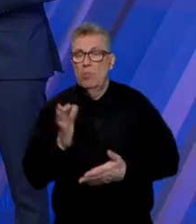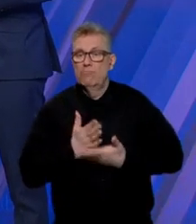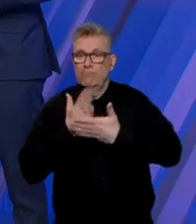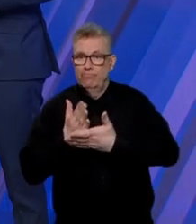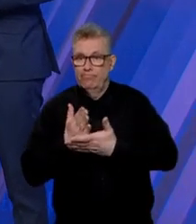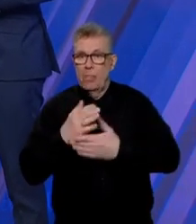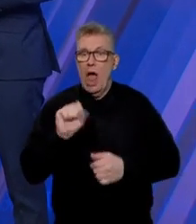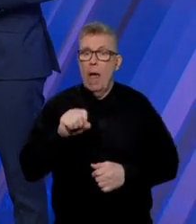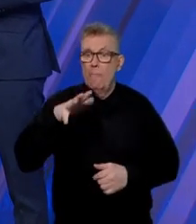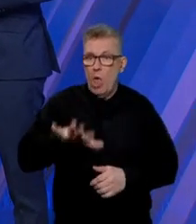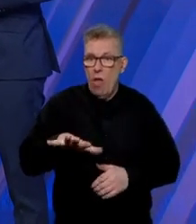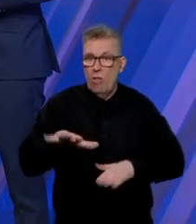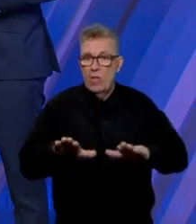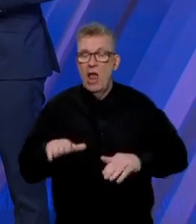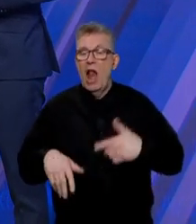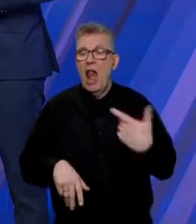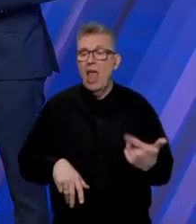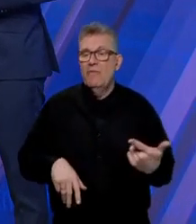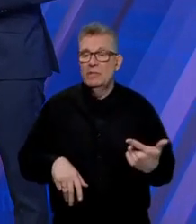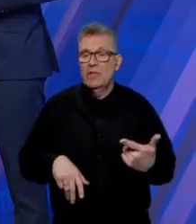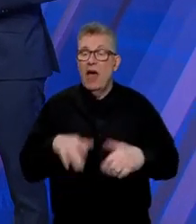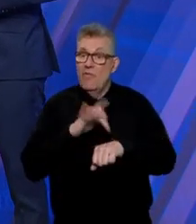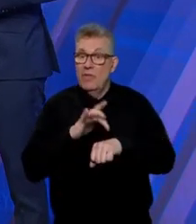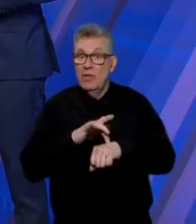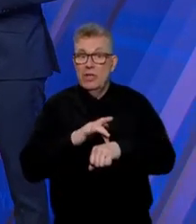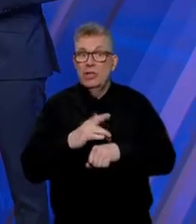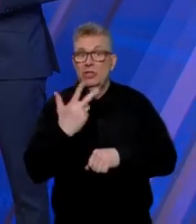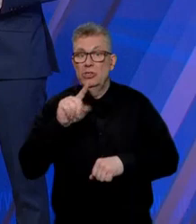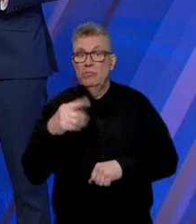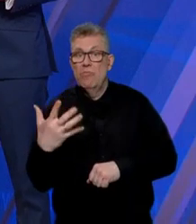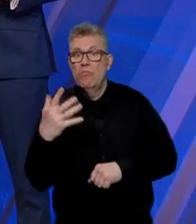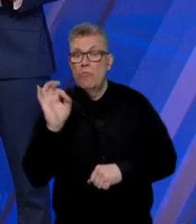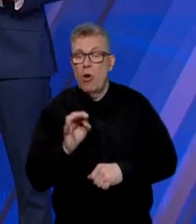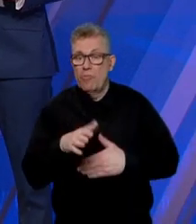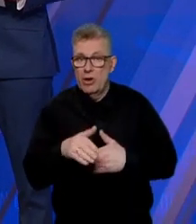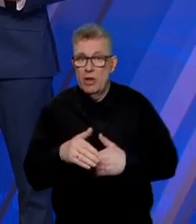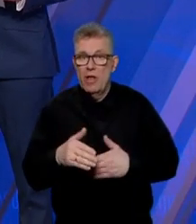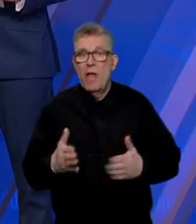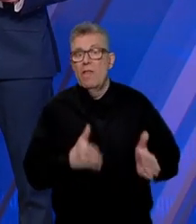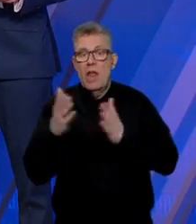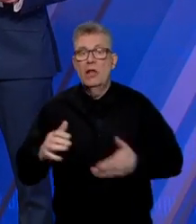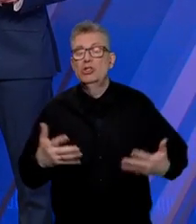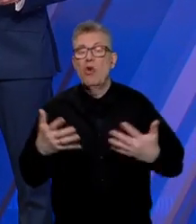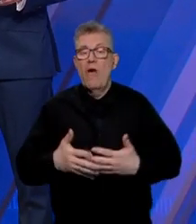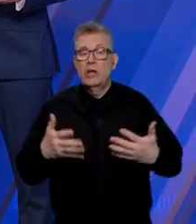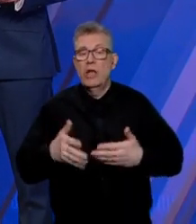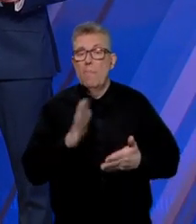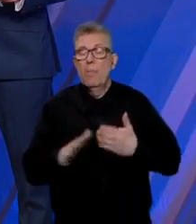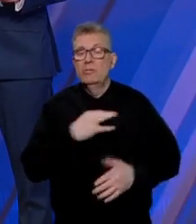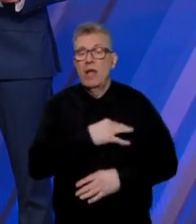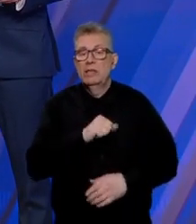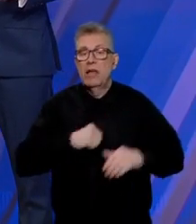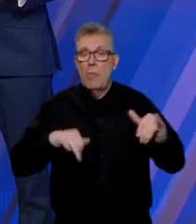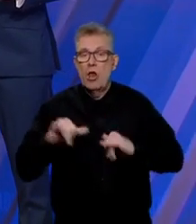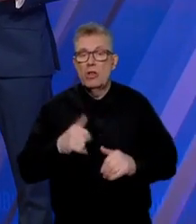Miejsce piąte to Lewica, a jej wynik niecałe 3,5%. Dalej Stowarzyszenie Bezpartyjni Samorządowcy, niespełna 2%